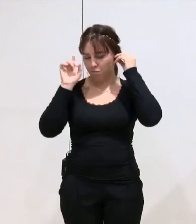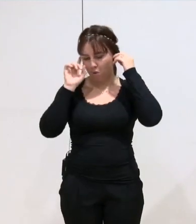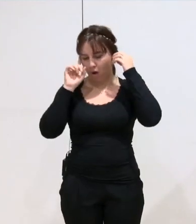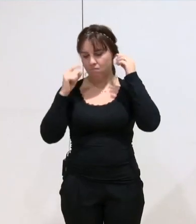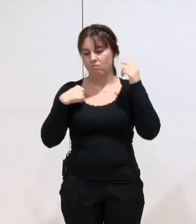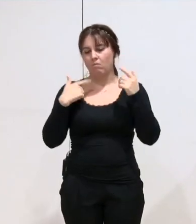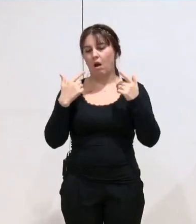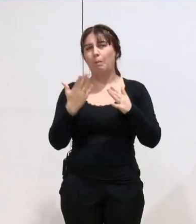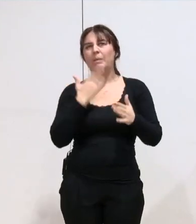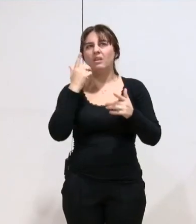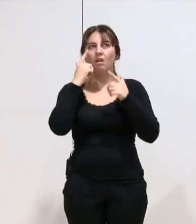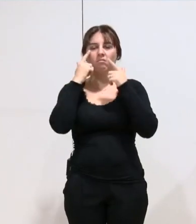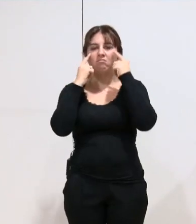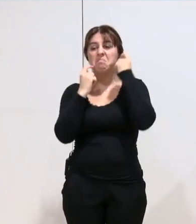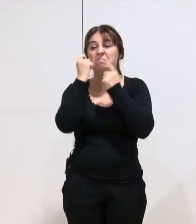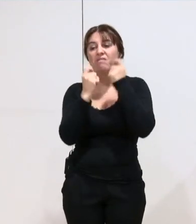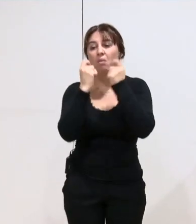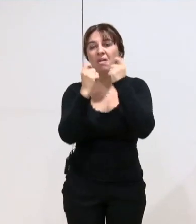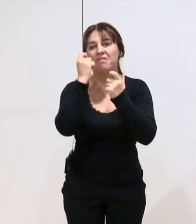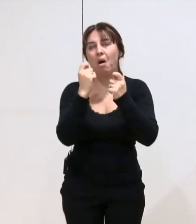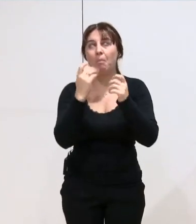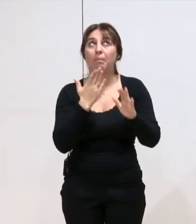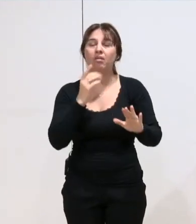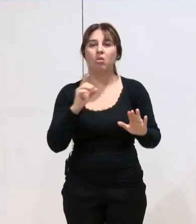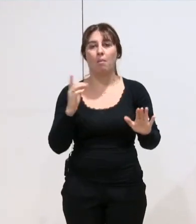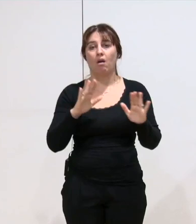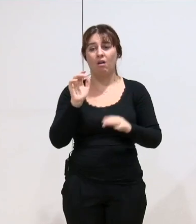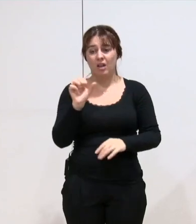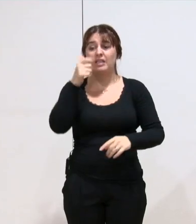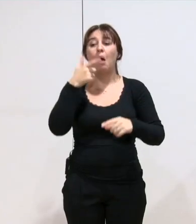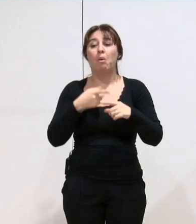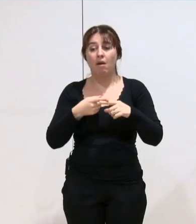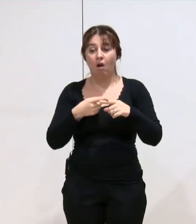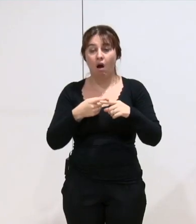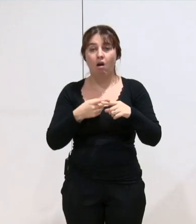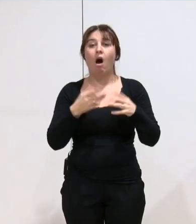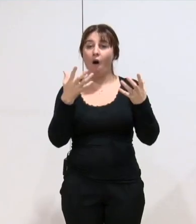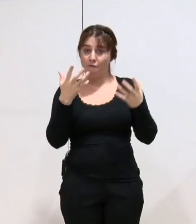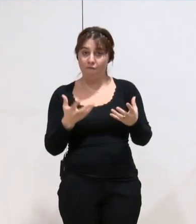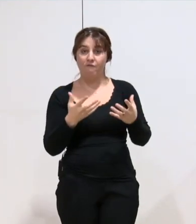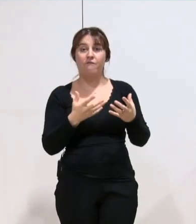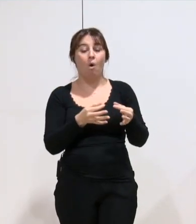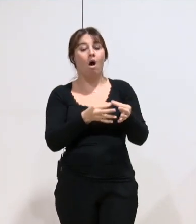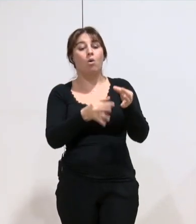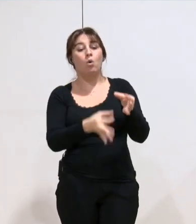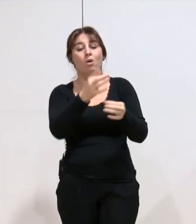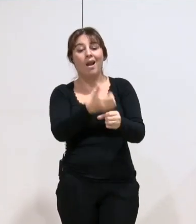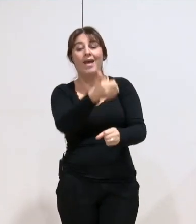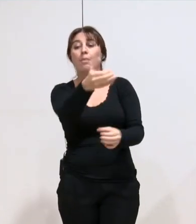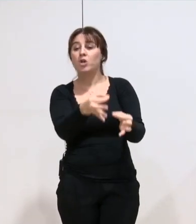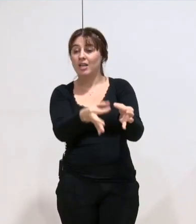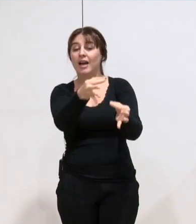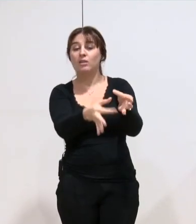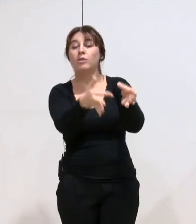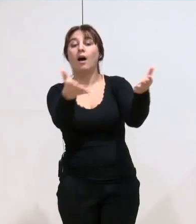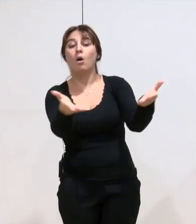méfiant, on n'est pas sûr encore de... vu que c'est la première, on préfère voir les fruits un an plus tard avant d'avoir